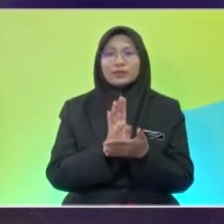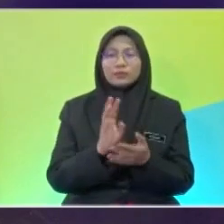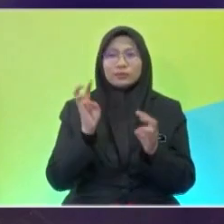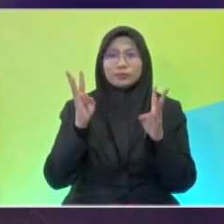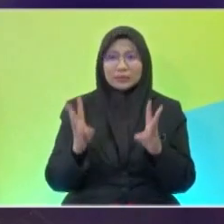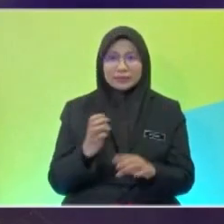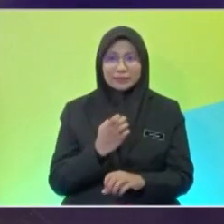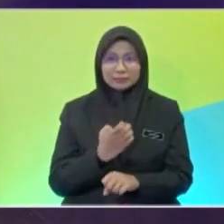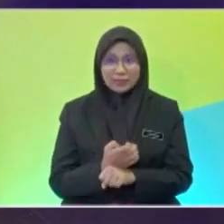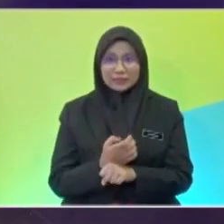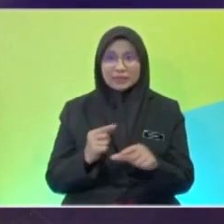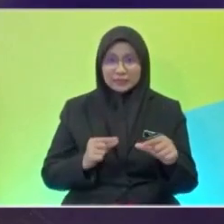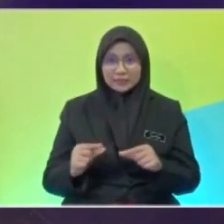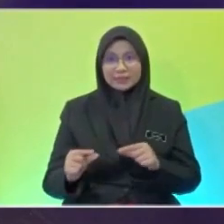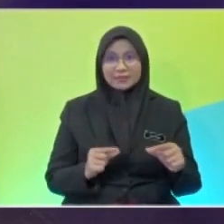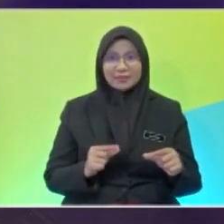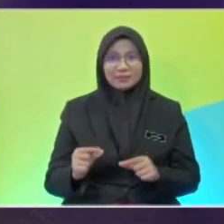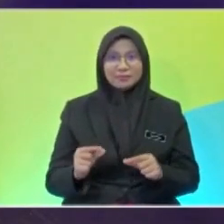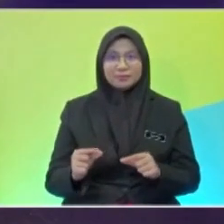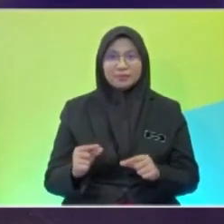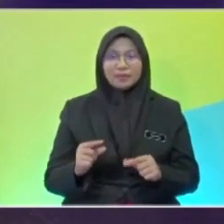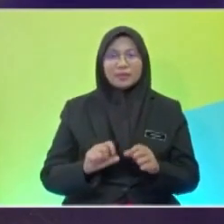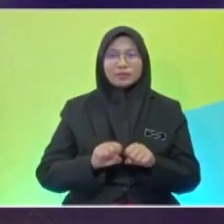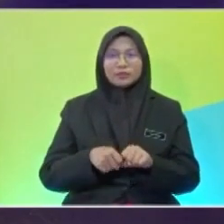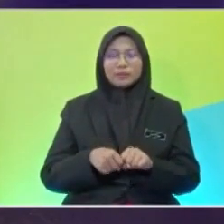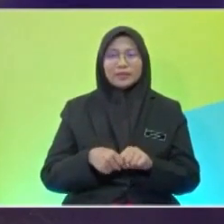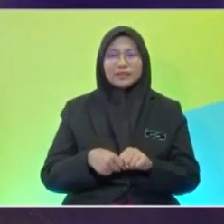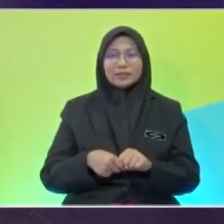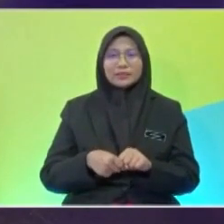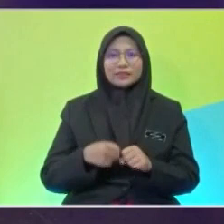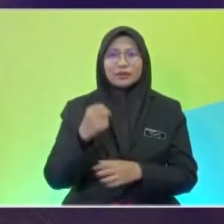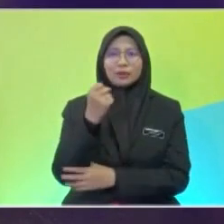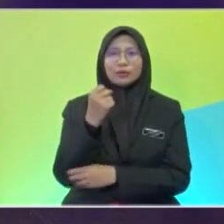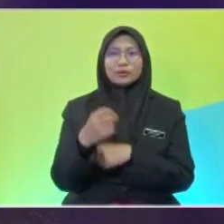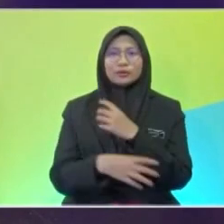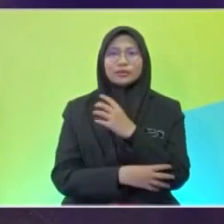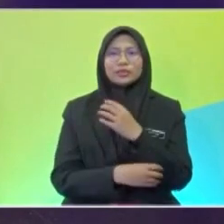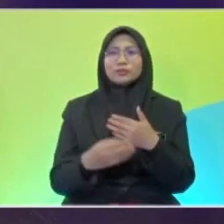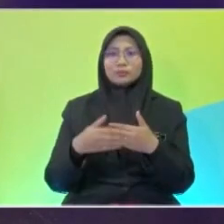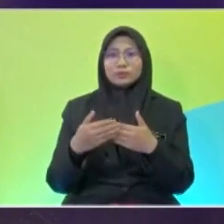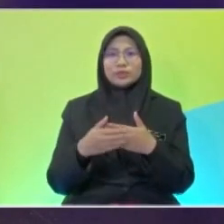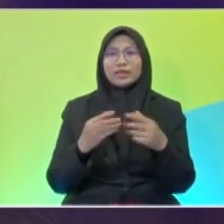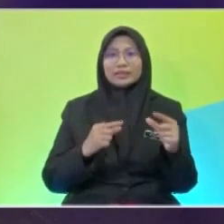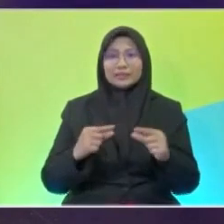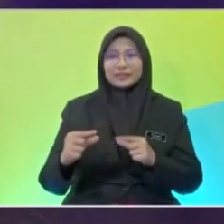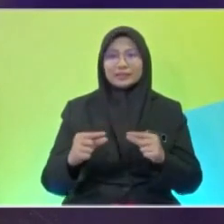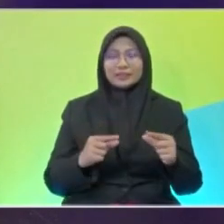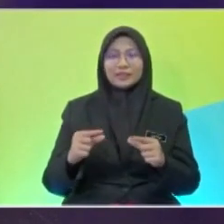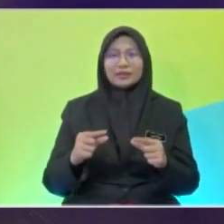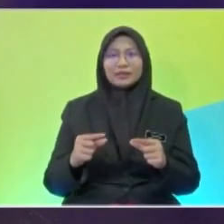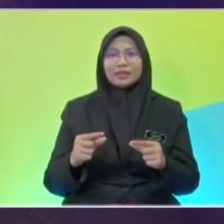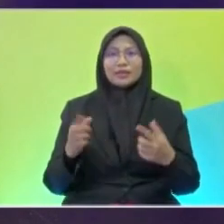pengecutan mengelakkan pengecutan otot dan dapat membantu meringankan perjalanan anggota